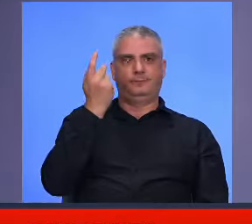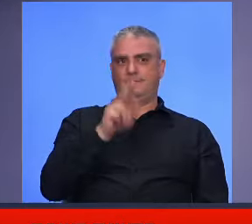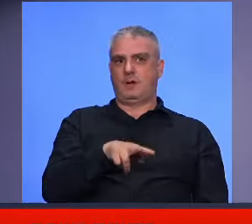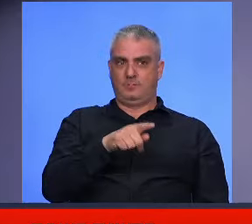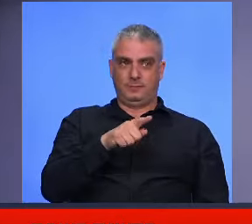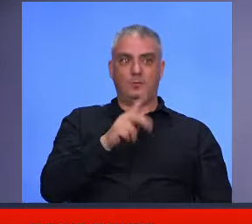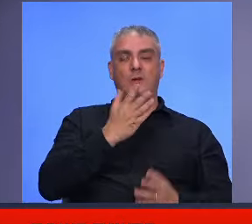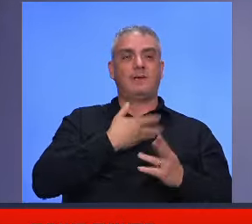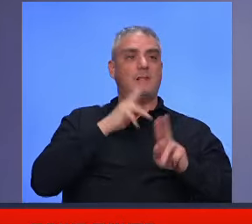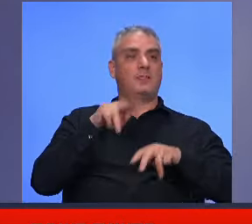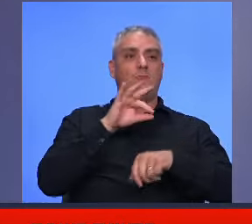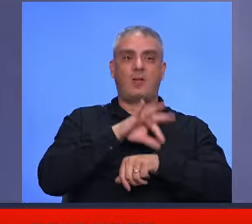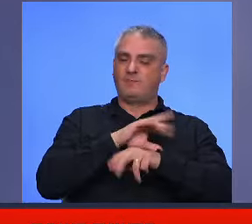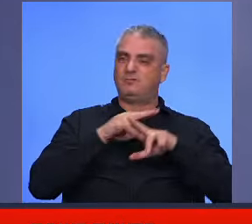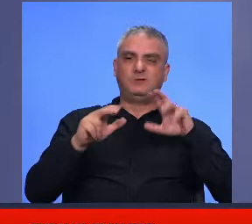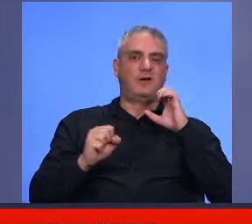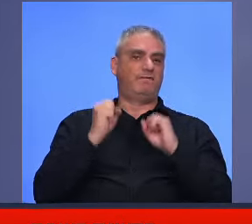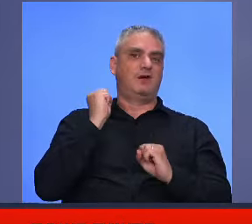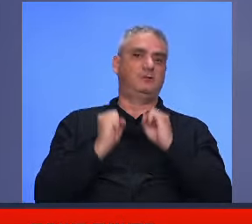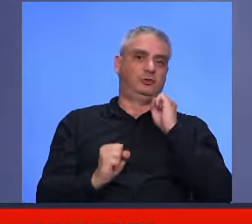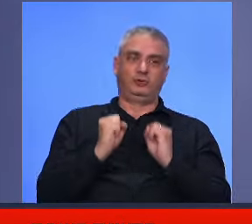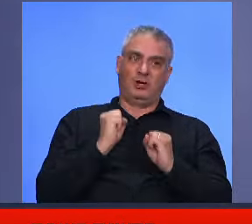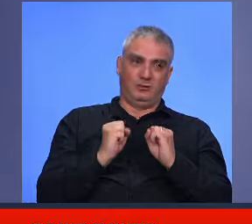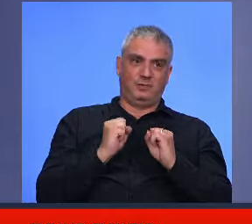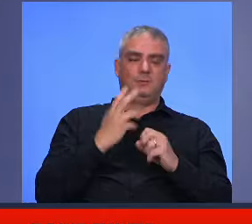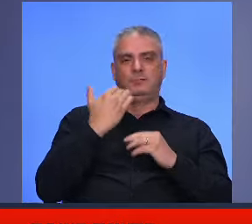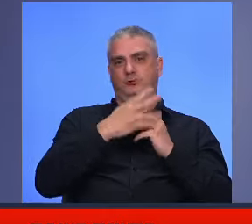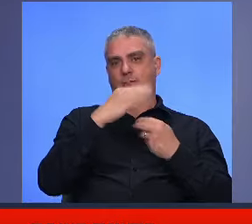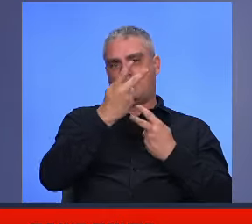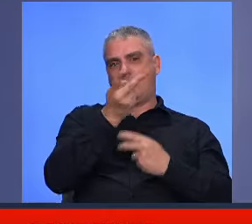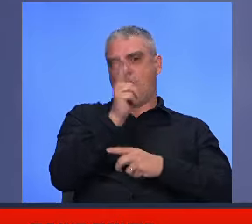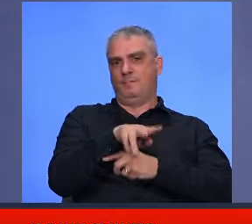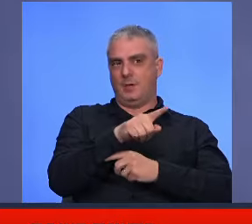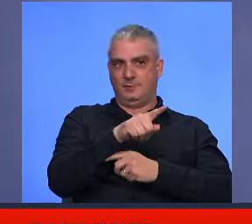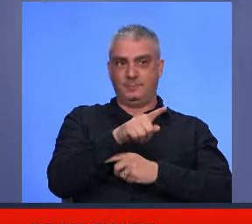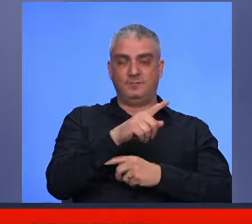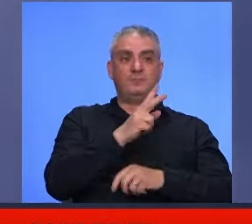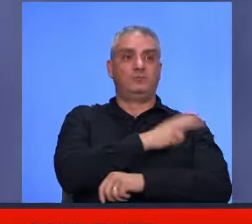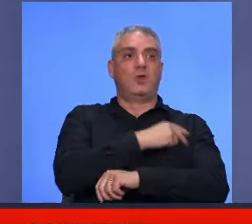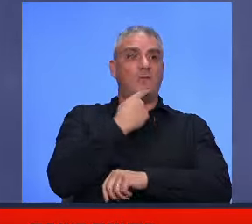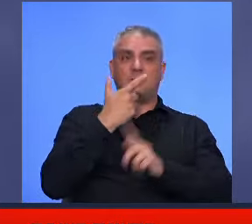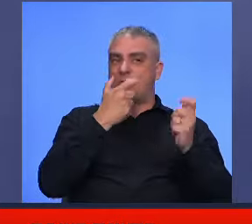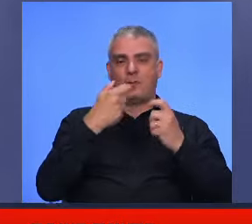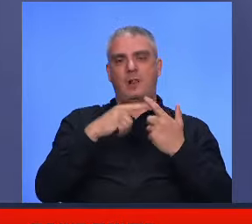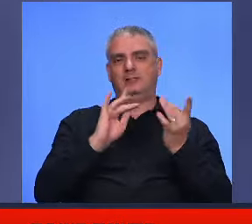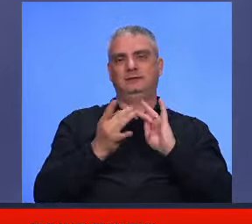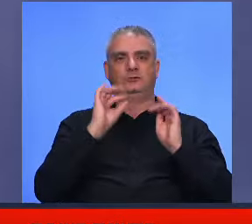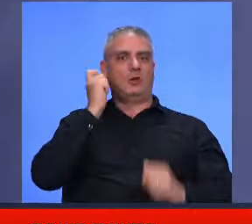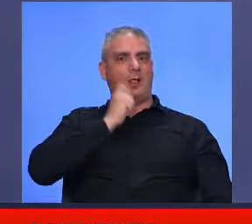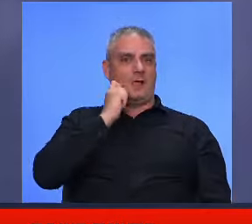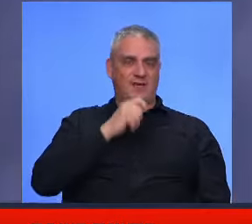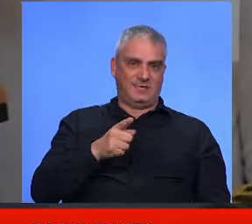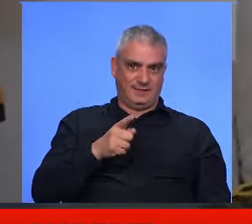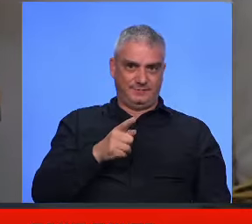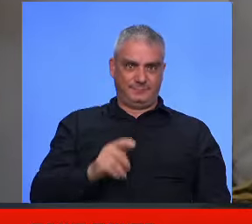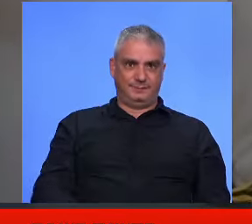פונה לקבלת טיפול רפואי במצב קשה מאוד. מותו נקבע בבית החולים. לטענת המשטרה, הירי בוצע בשל סכסוך בין